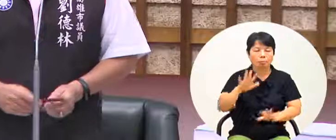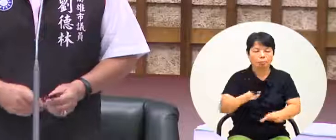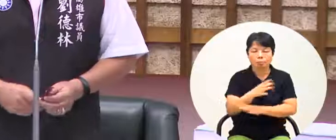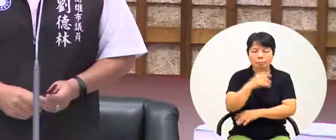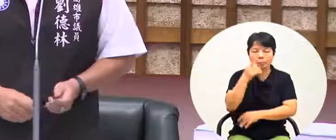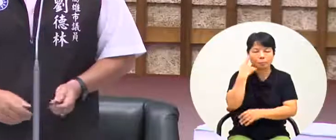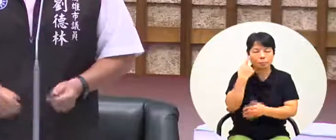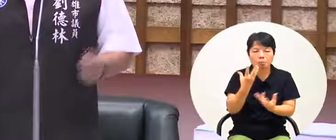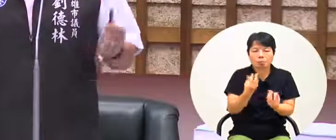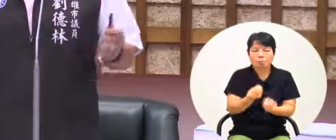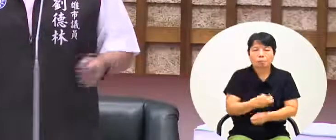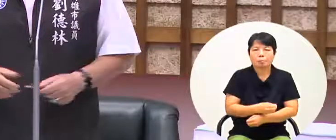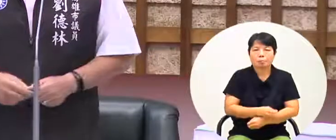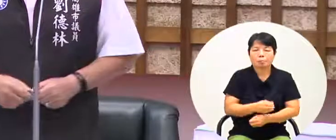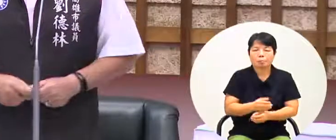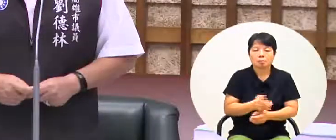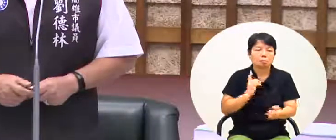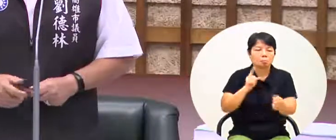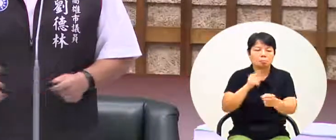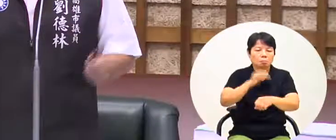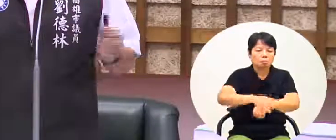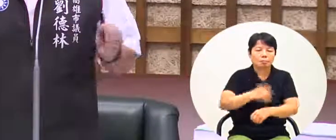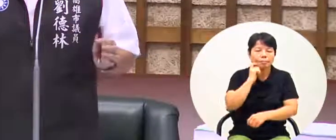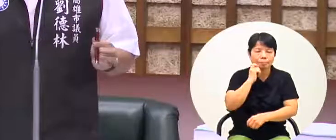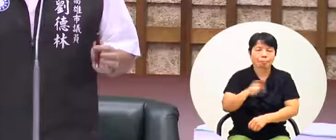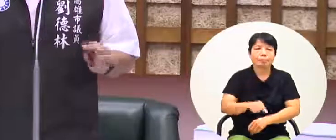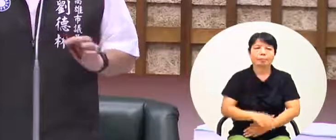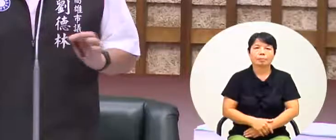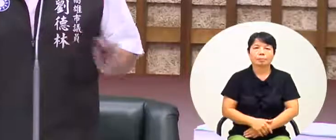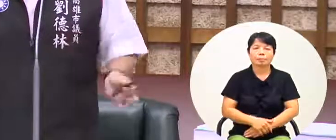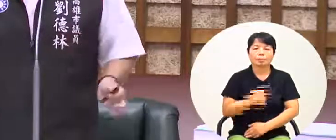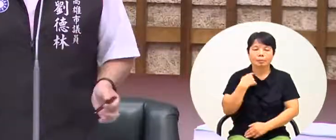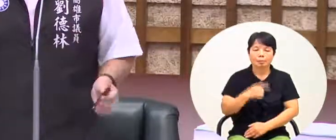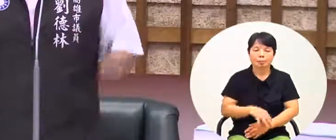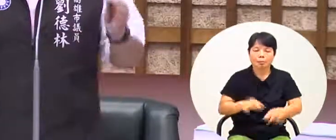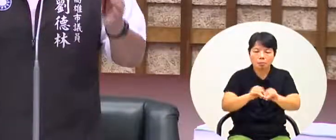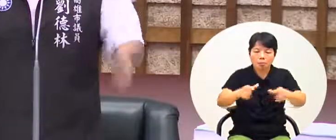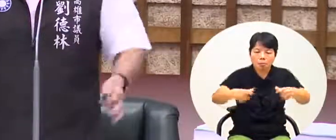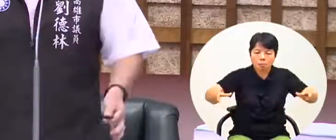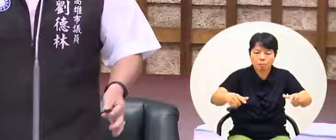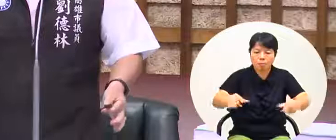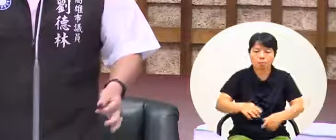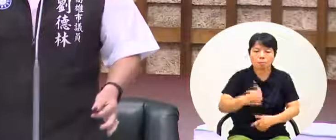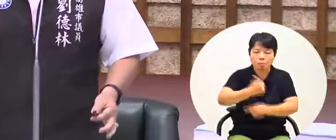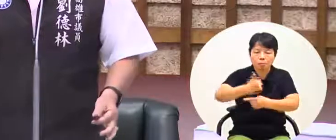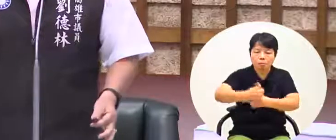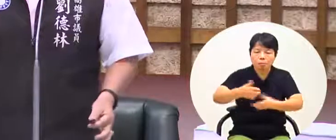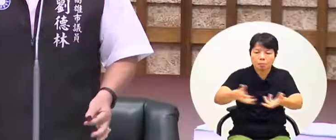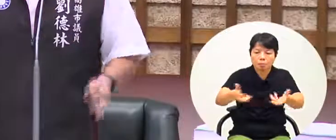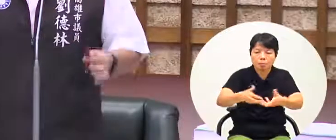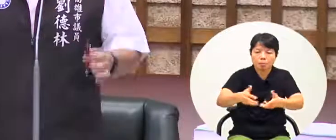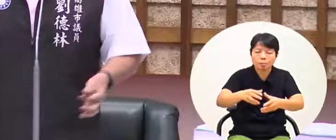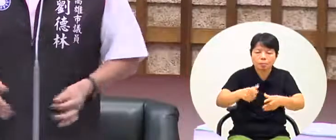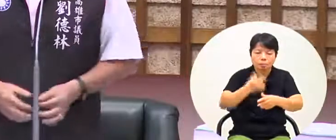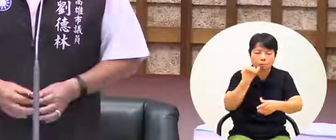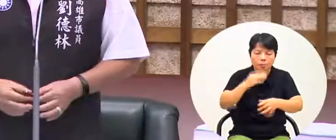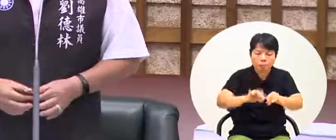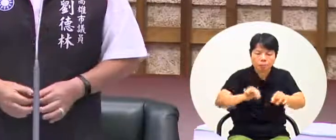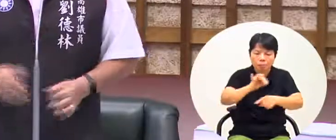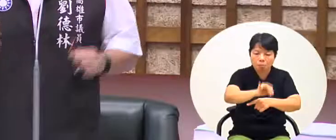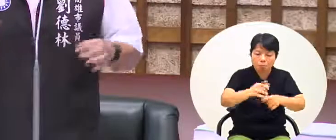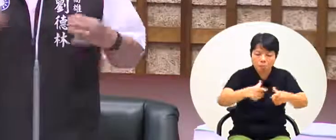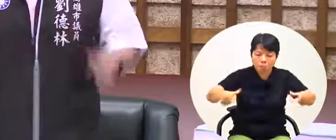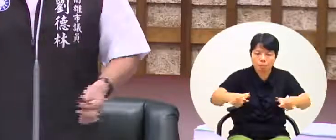的，是不是在我们的容积率跟建蔽率之间的一个放宽，让旧有的这些要申